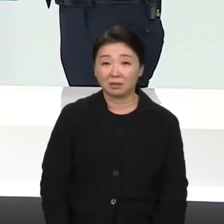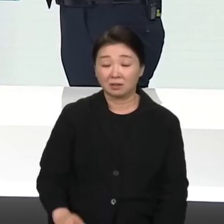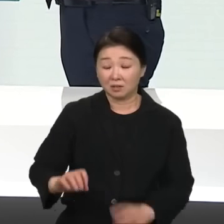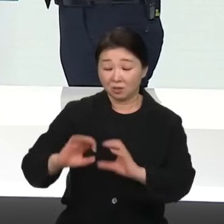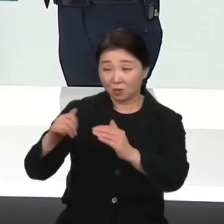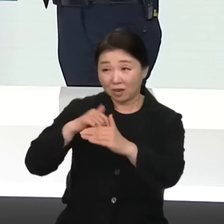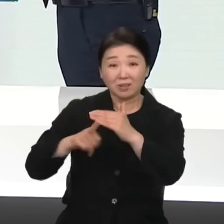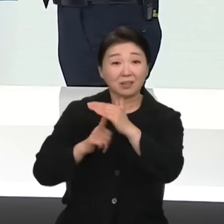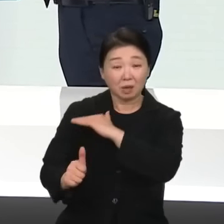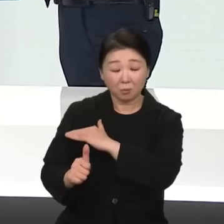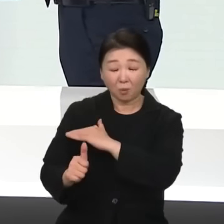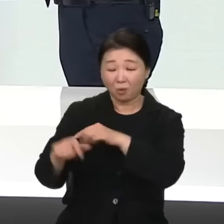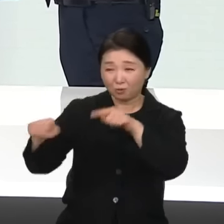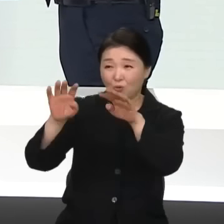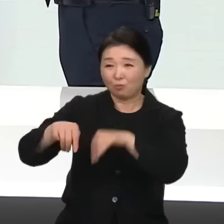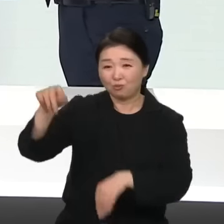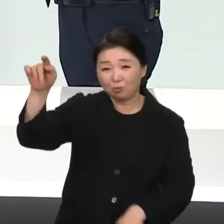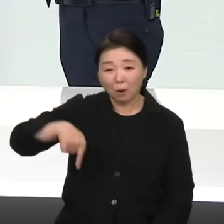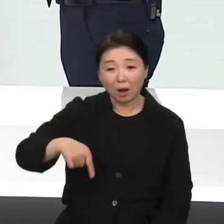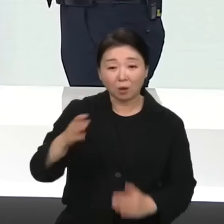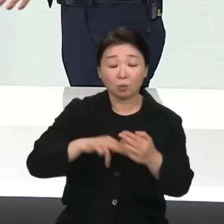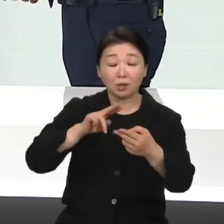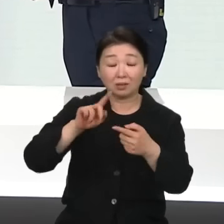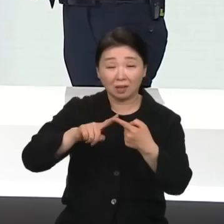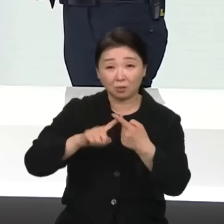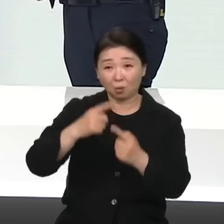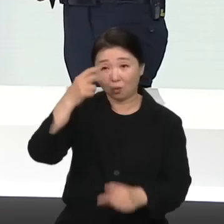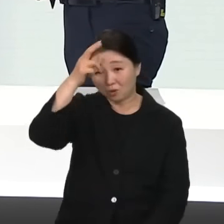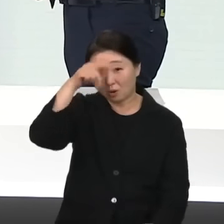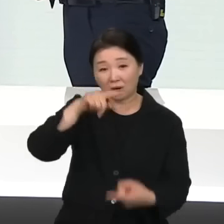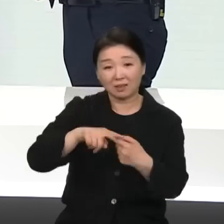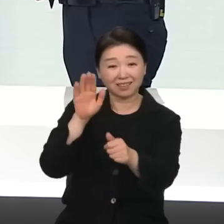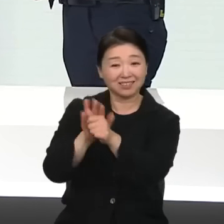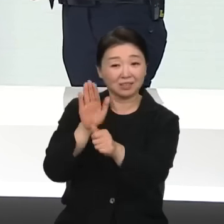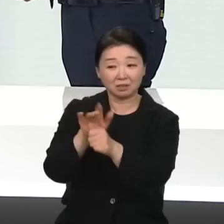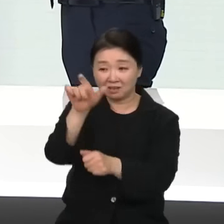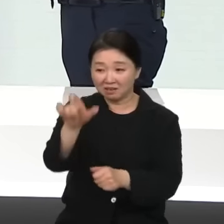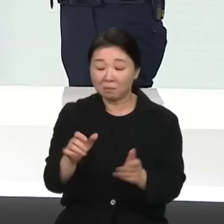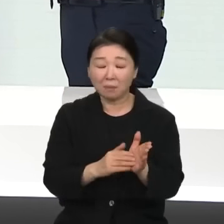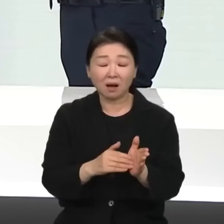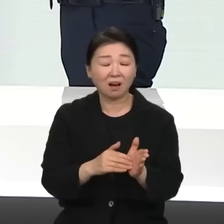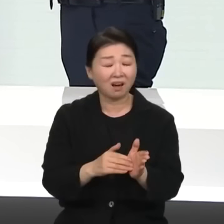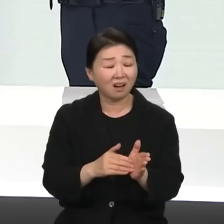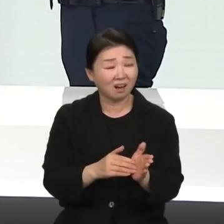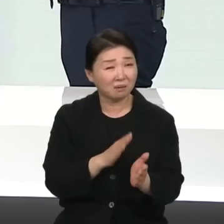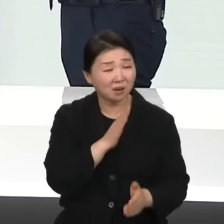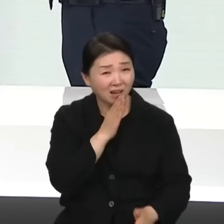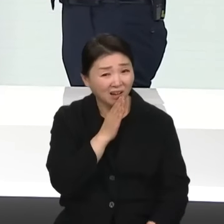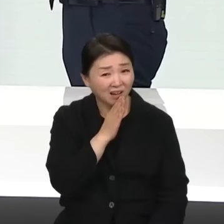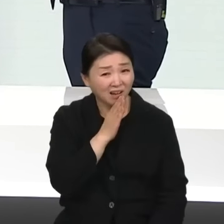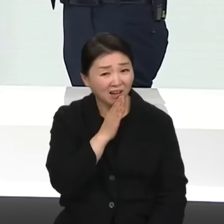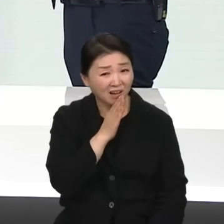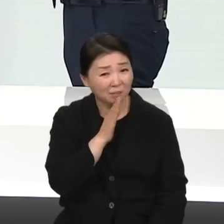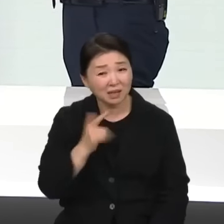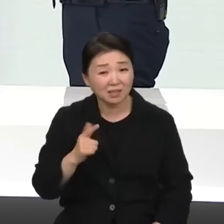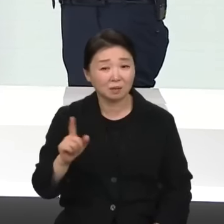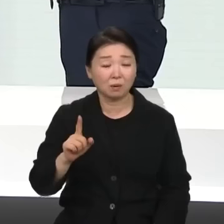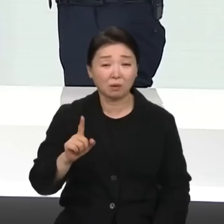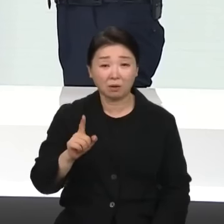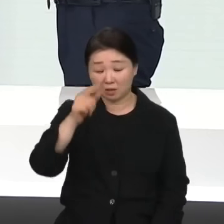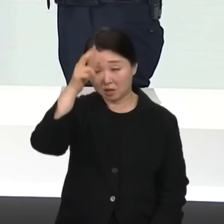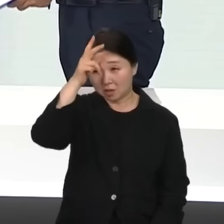지도부가 나와가지고 이렇게 공개적으로 경찰에 대한 지지 방명록을 쓰는 것도 뭐 적절해 보이느냐. 예컨대 검찰